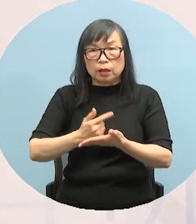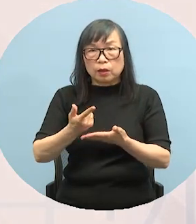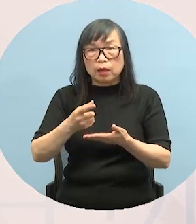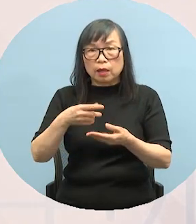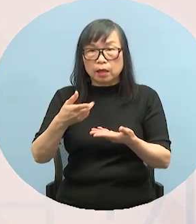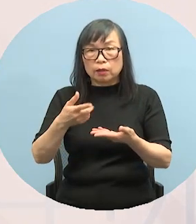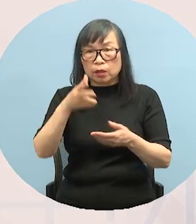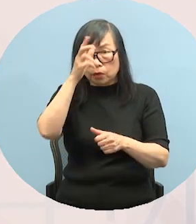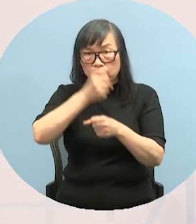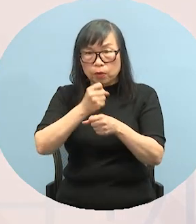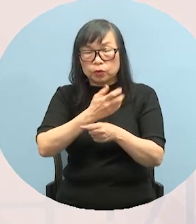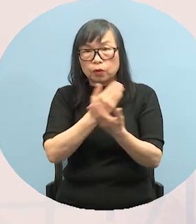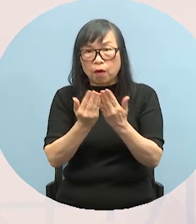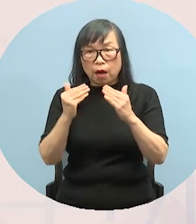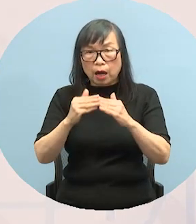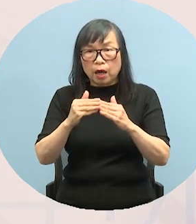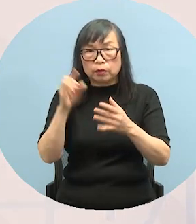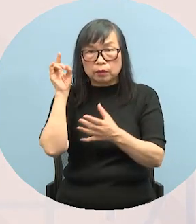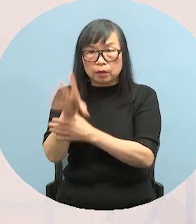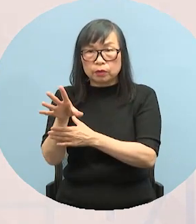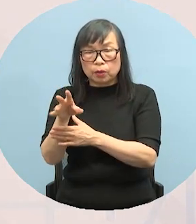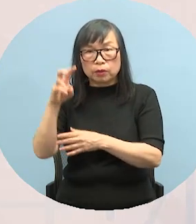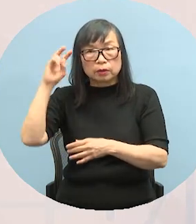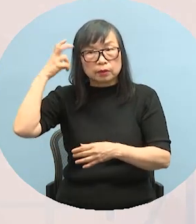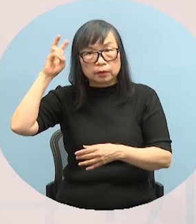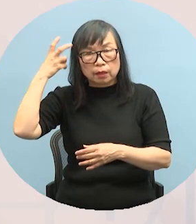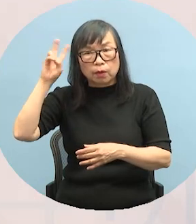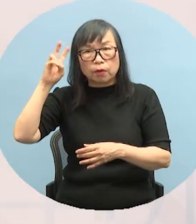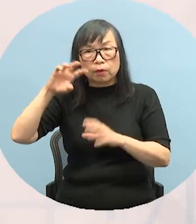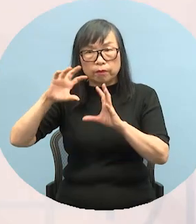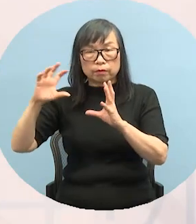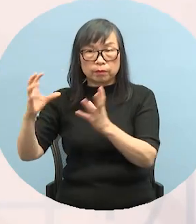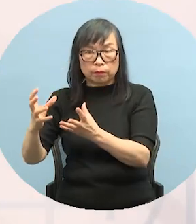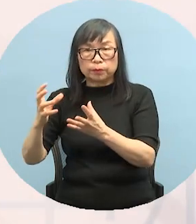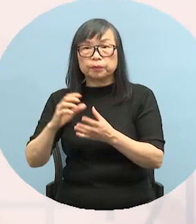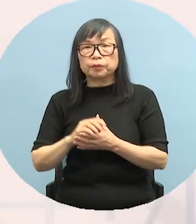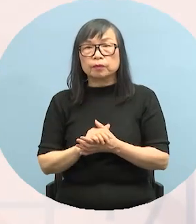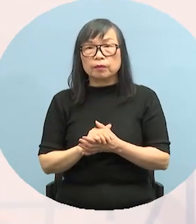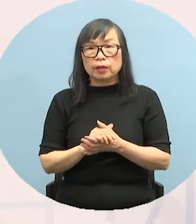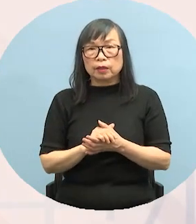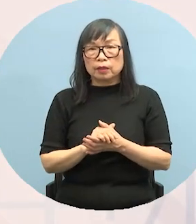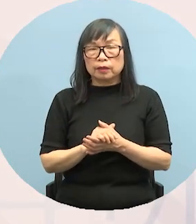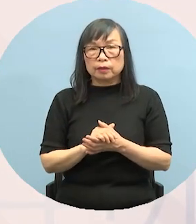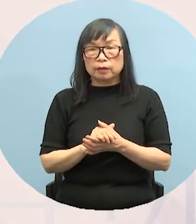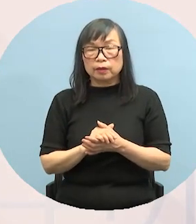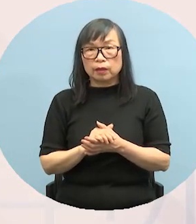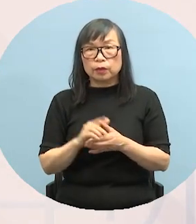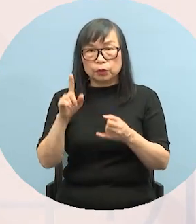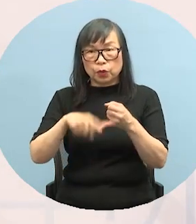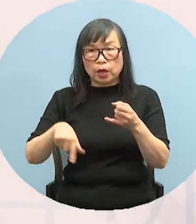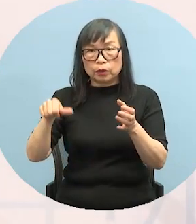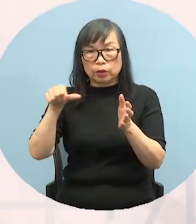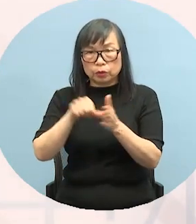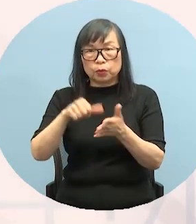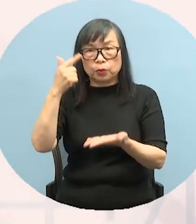是公务员学院需要尽早认真研究的范畴。最后亦